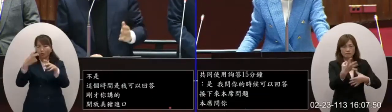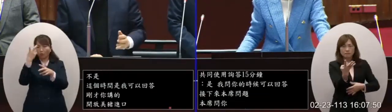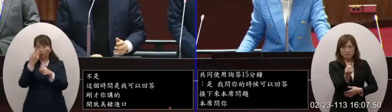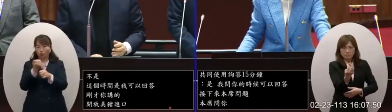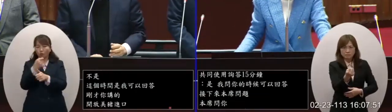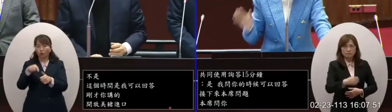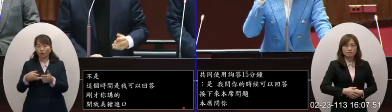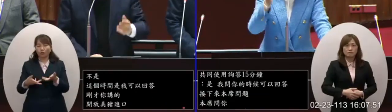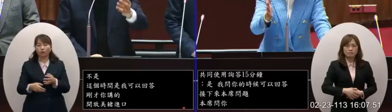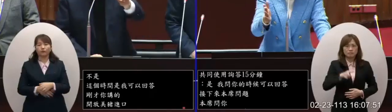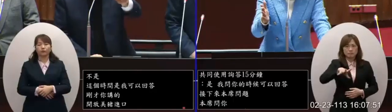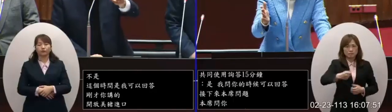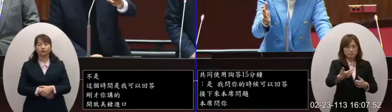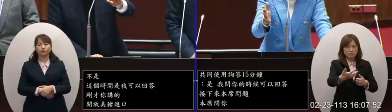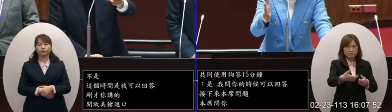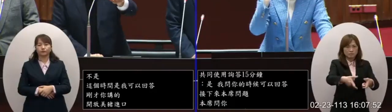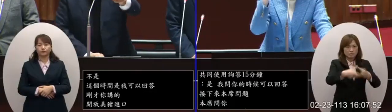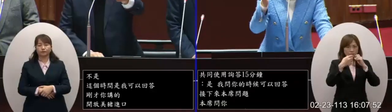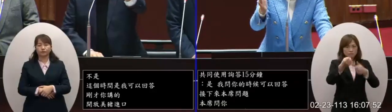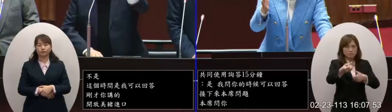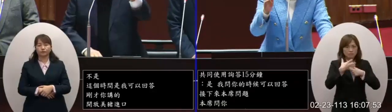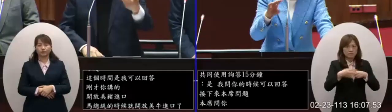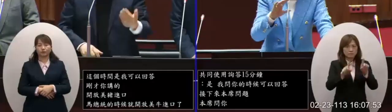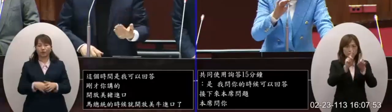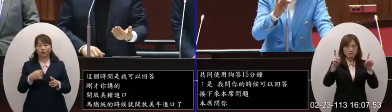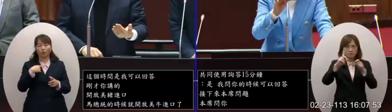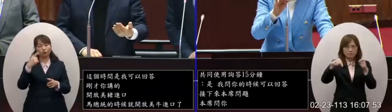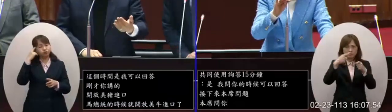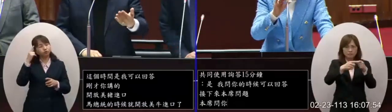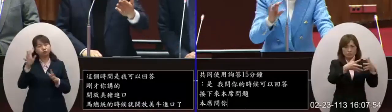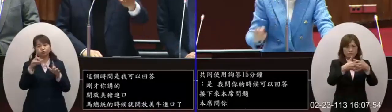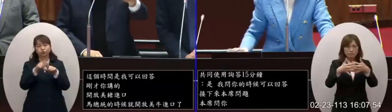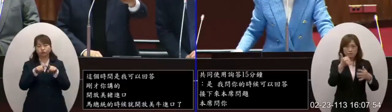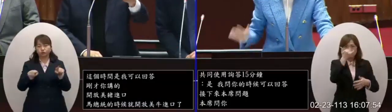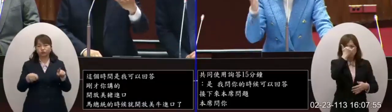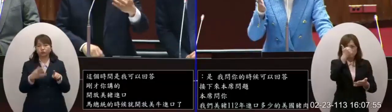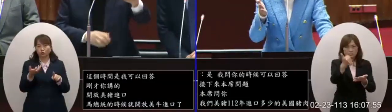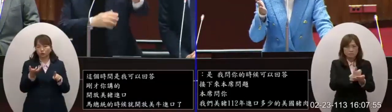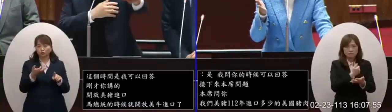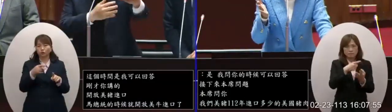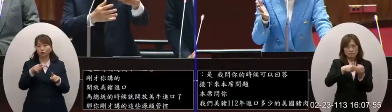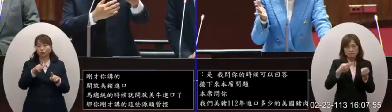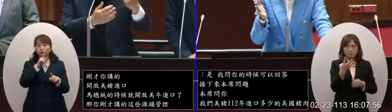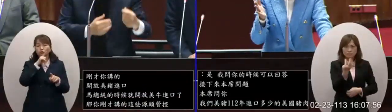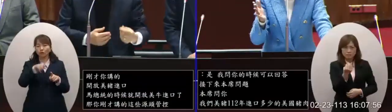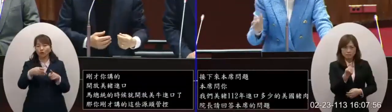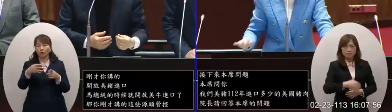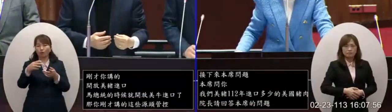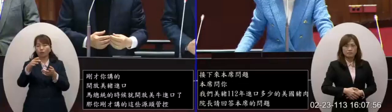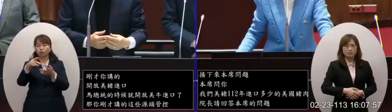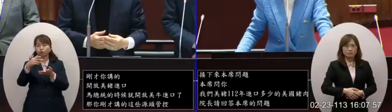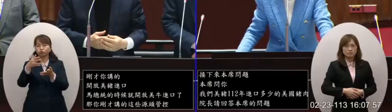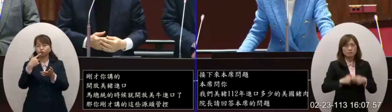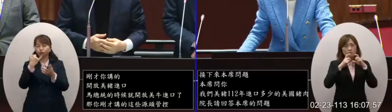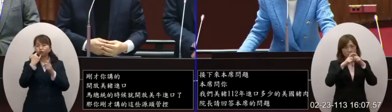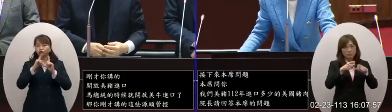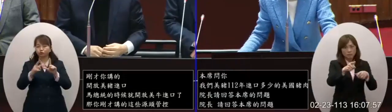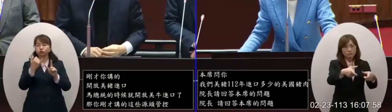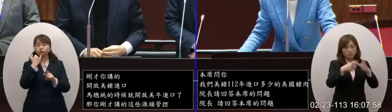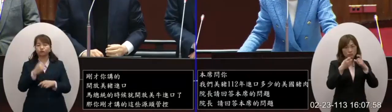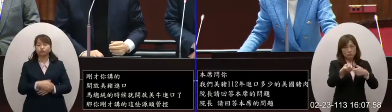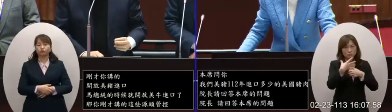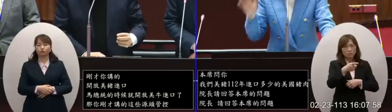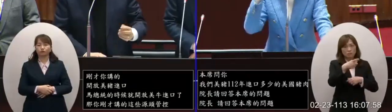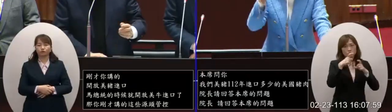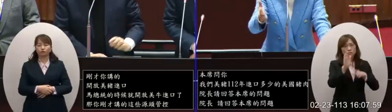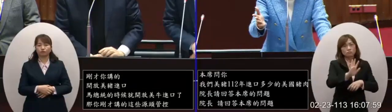答本席的问题。112年进口多少美国猪肉？ 我觉得你这样不公平吗？因为刚才讲的两边都可以回答。 本席问你问题，为